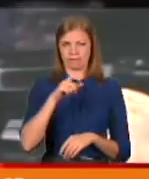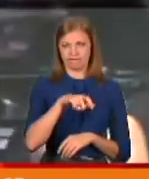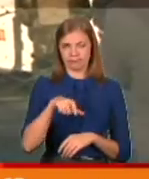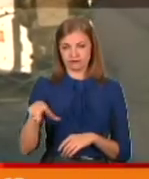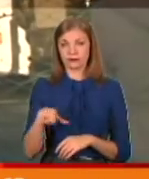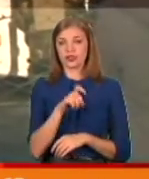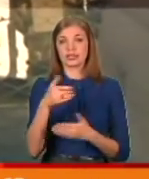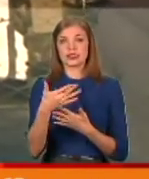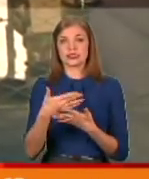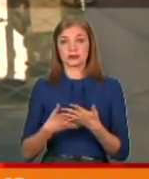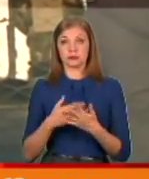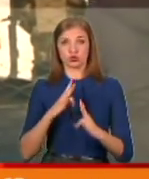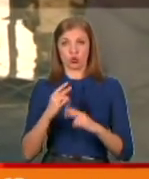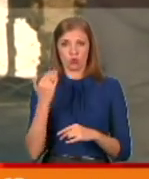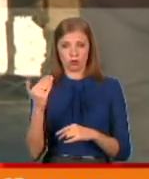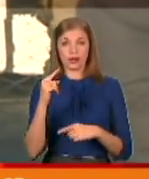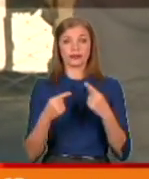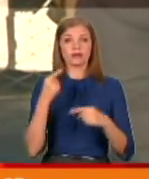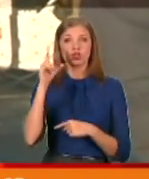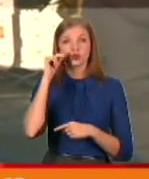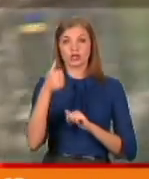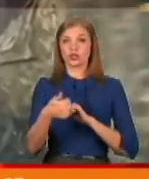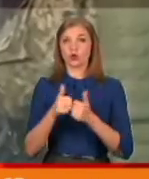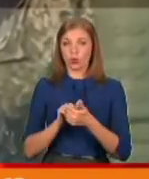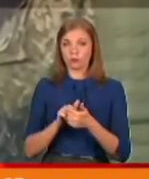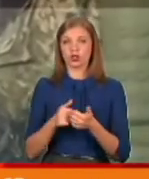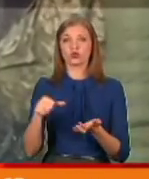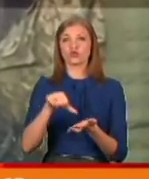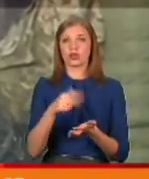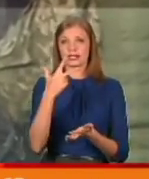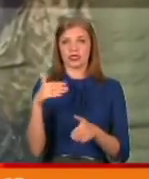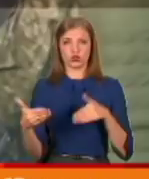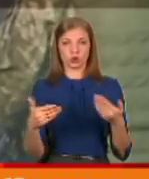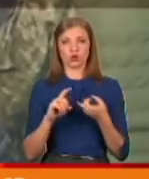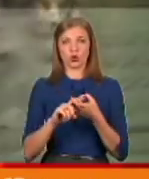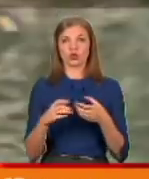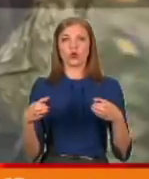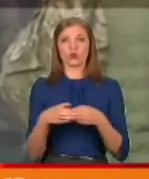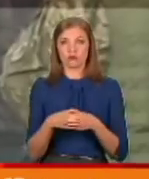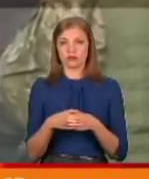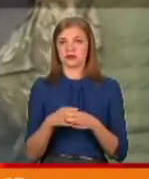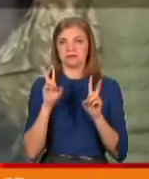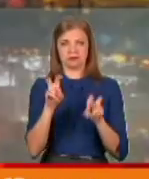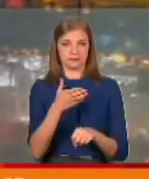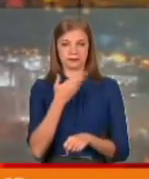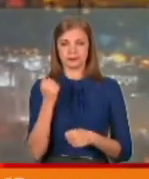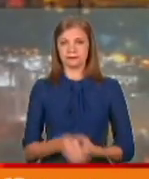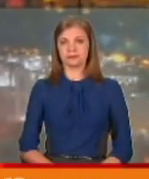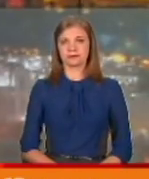ув'язненими зі списку окупантів. Наступної дати обміну члени тристоронньої контактної групи не